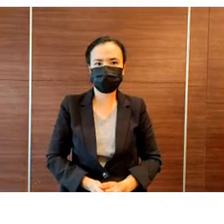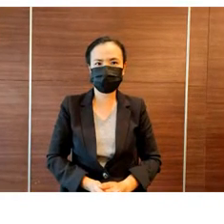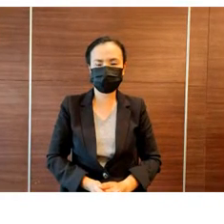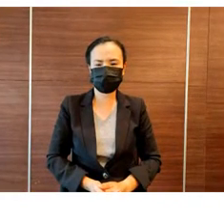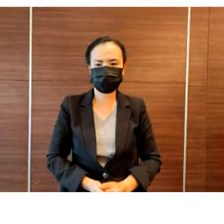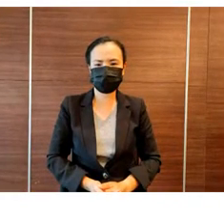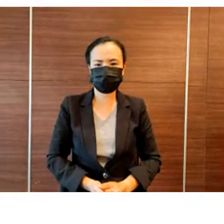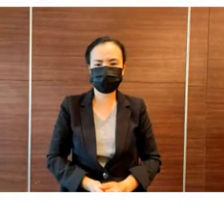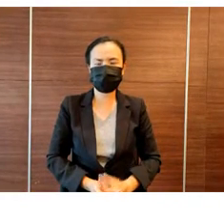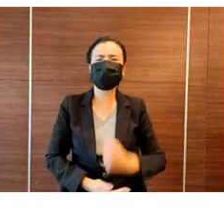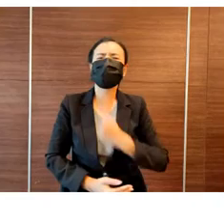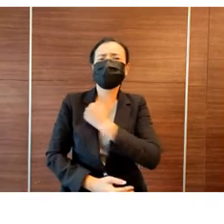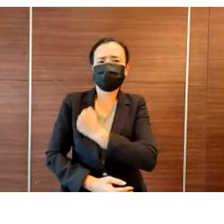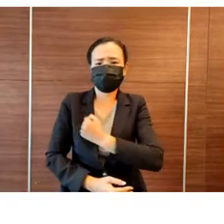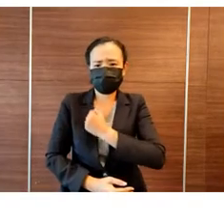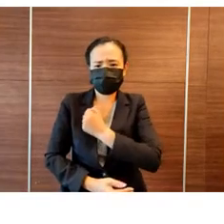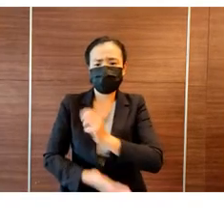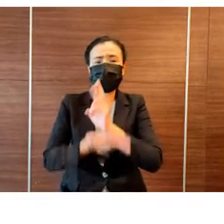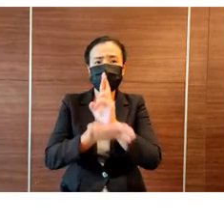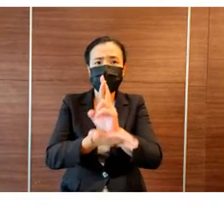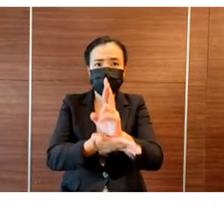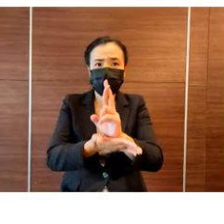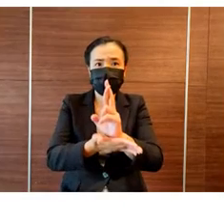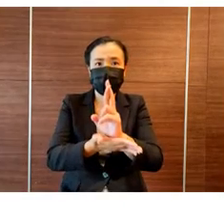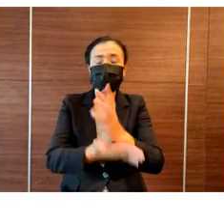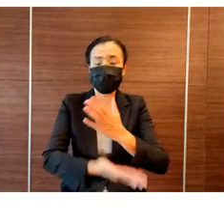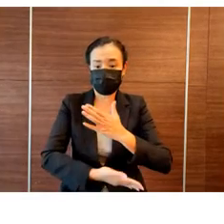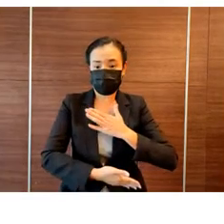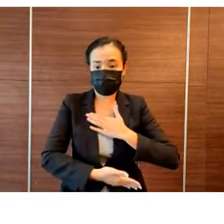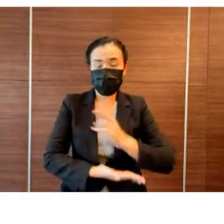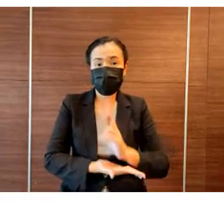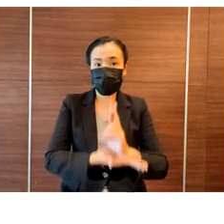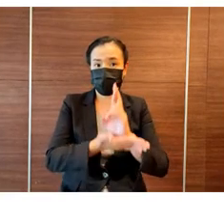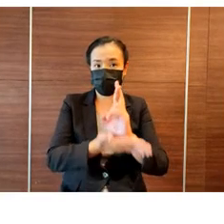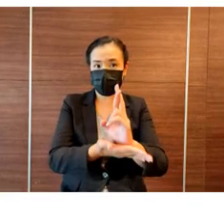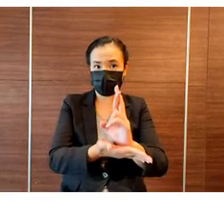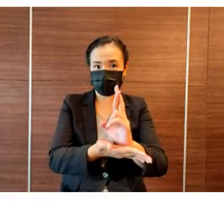ดผิดหวังจากการรับรางวัลหลายที่สุดท้ายผมได้รางวัลจาก